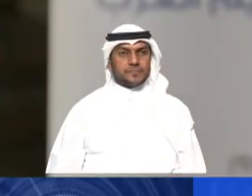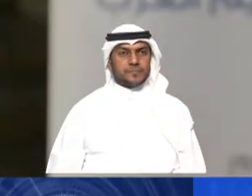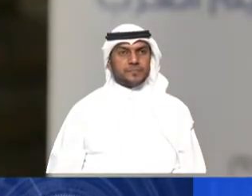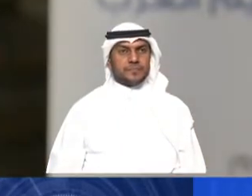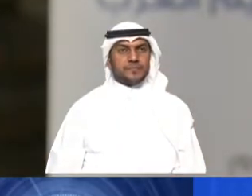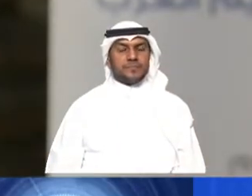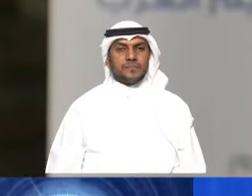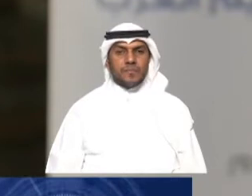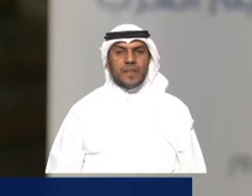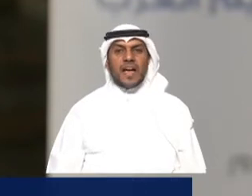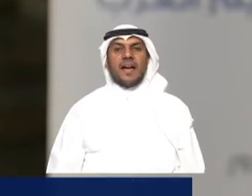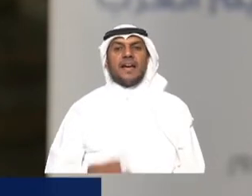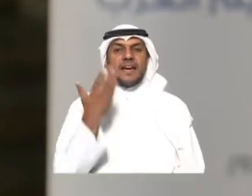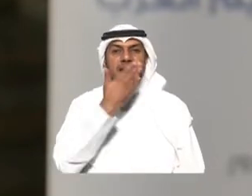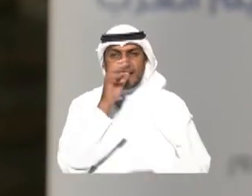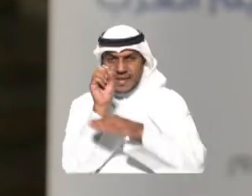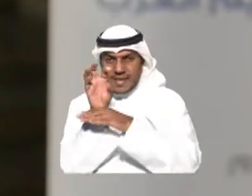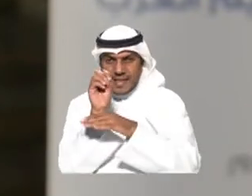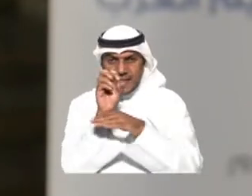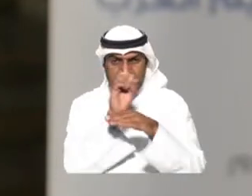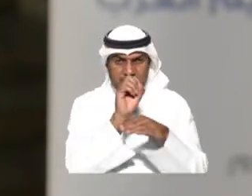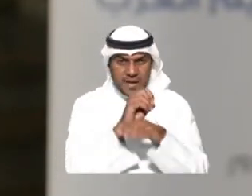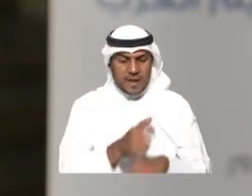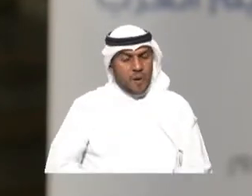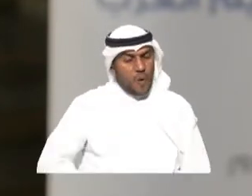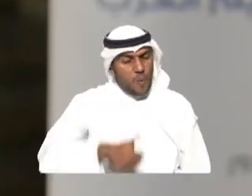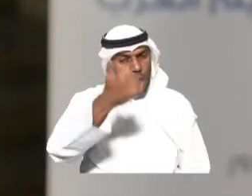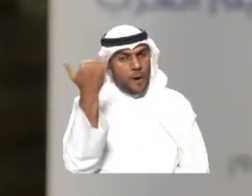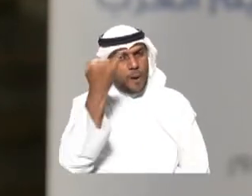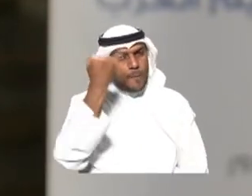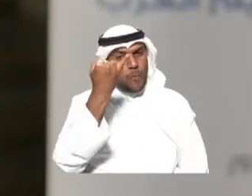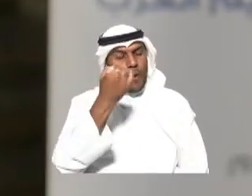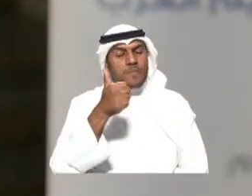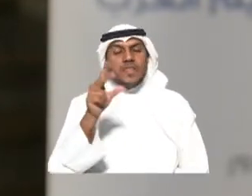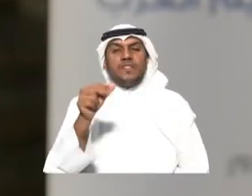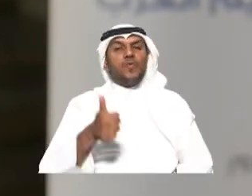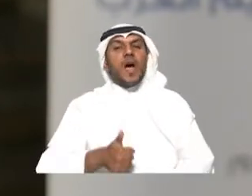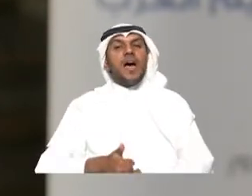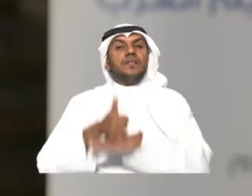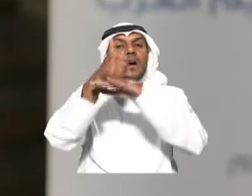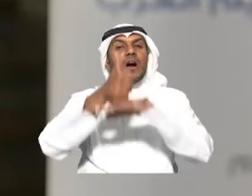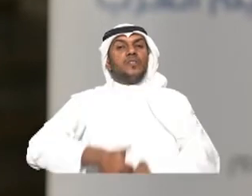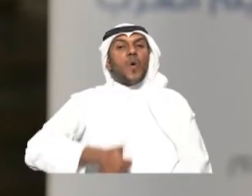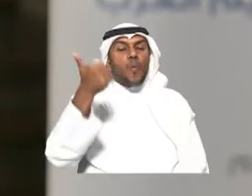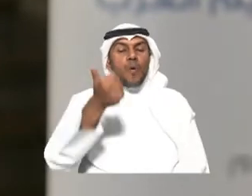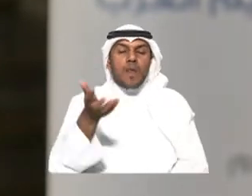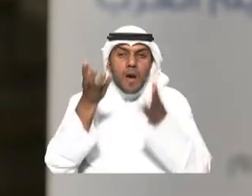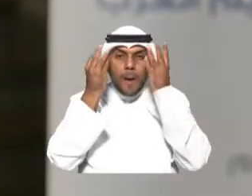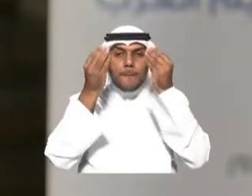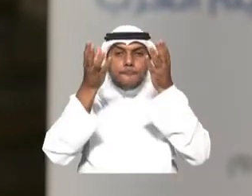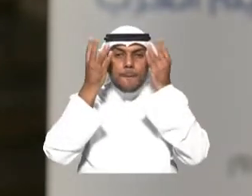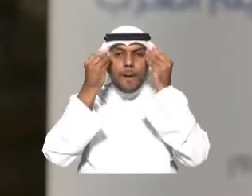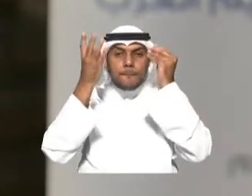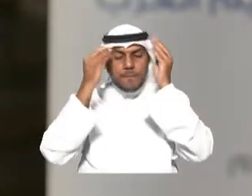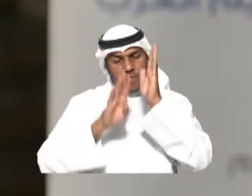يعد التعليم الركيزة الأساسية لانبثاق جميع المجالات في ميادين العمل مستقبلا، ومن هذا الأساس تم انطلاق